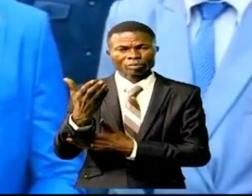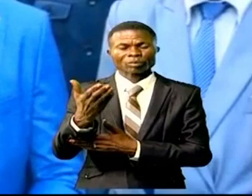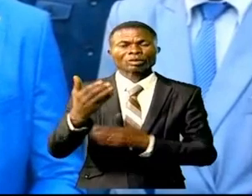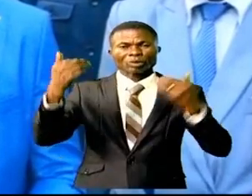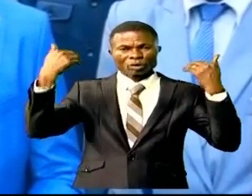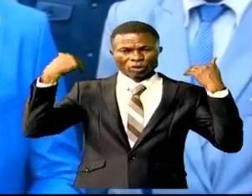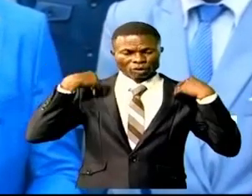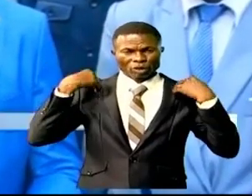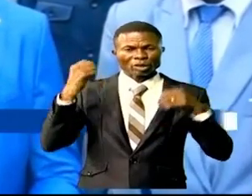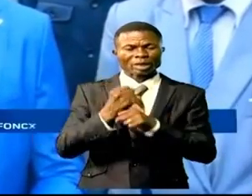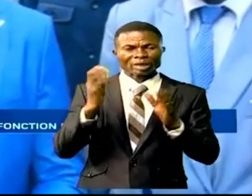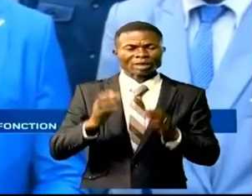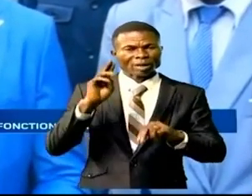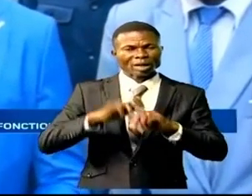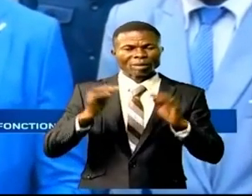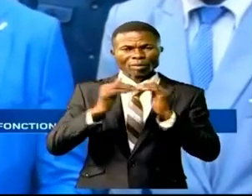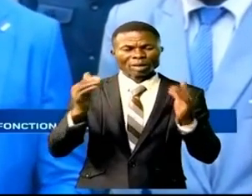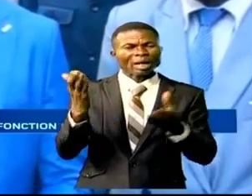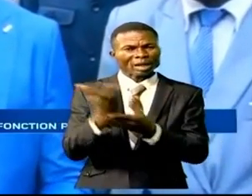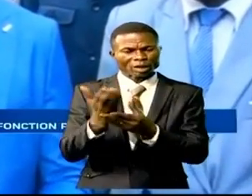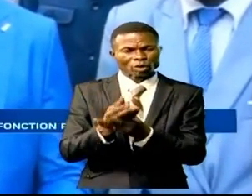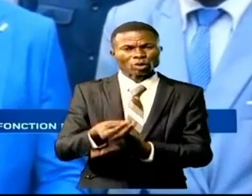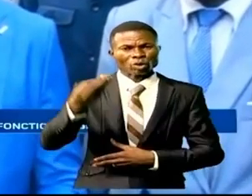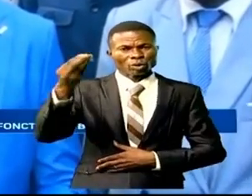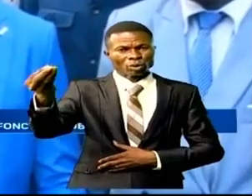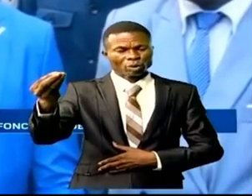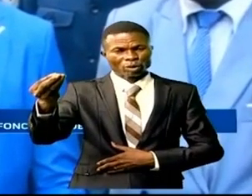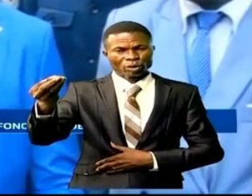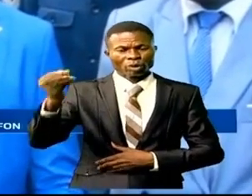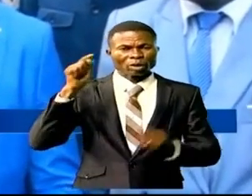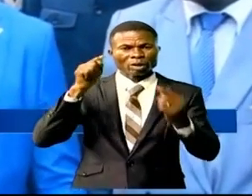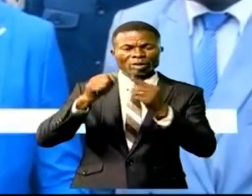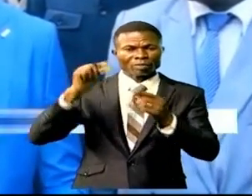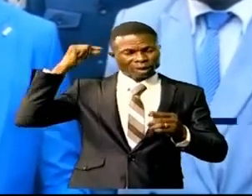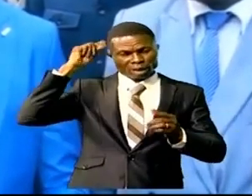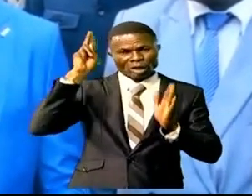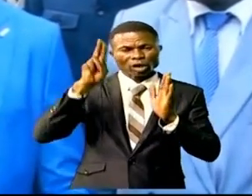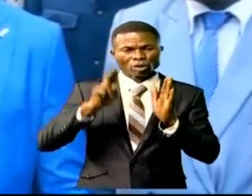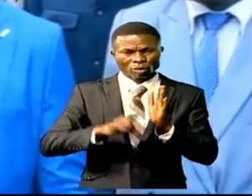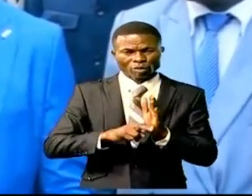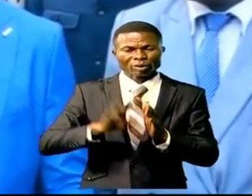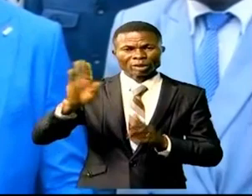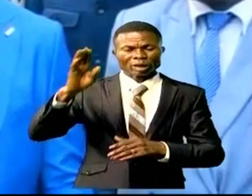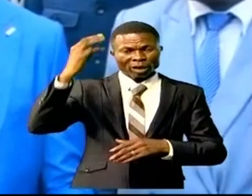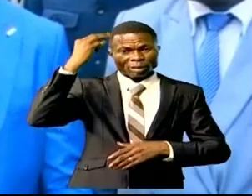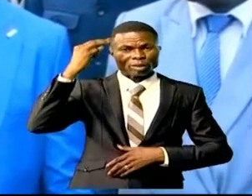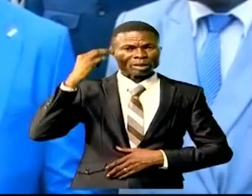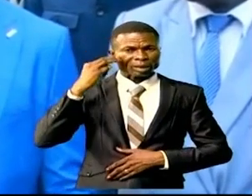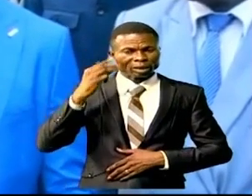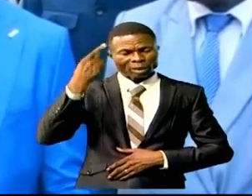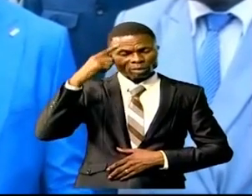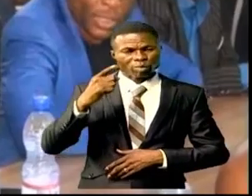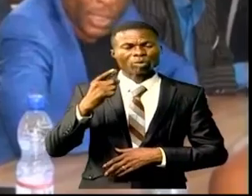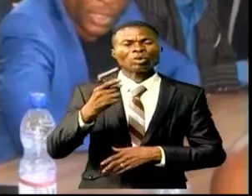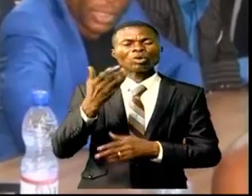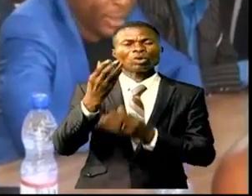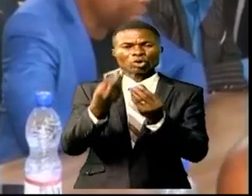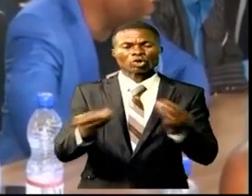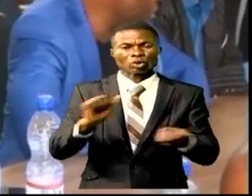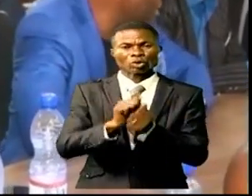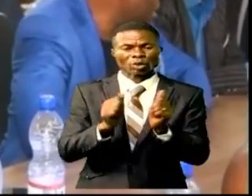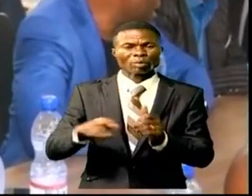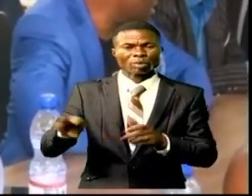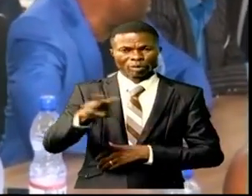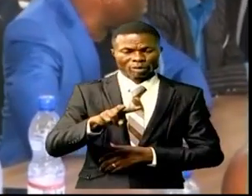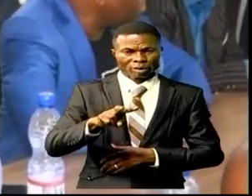rester calmes. Il y a un cahier des charges que nous allons déposer auprès du gouvernement, auprès de son Excellence, pour les revendications. Il faut dire